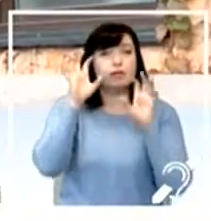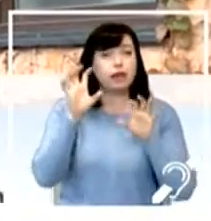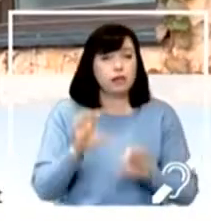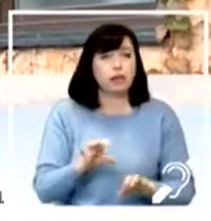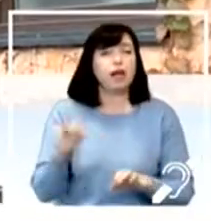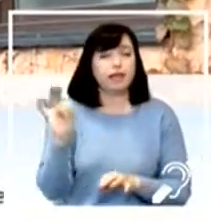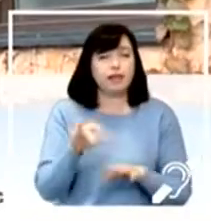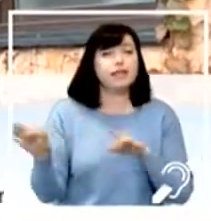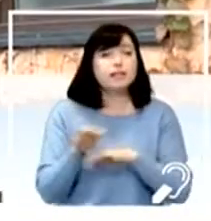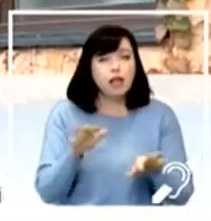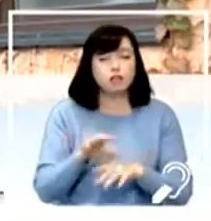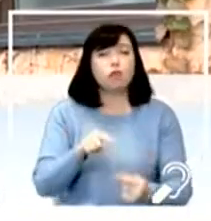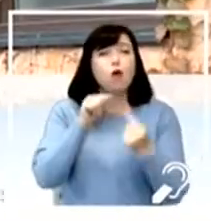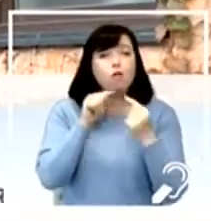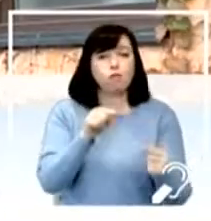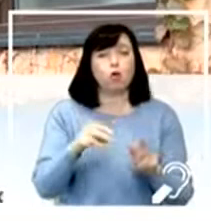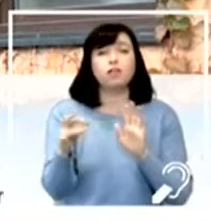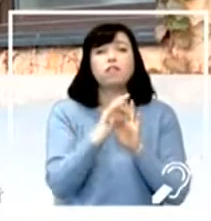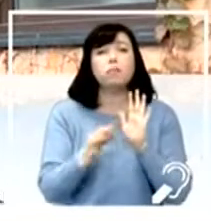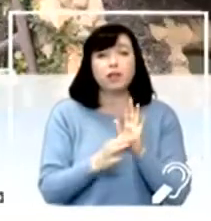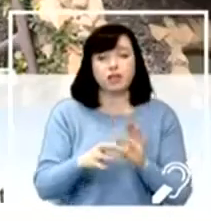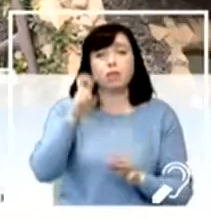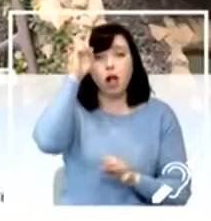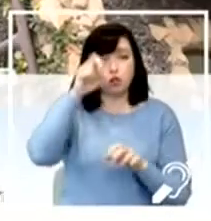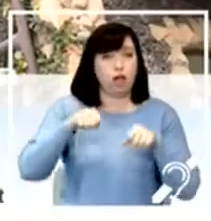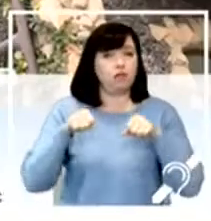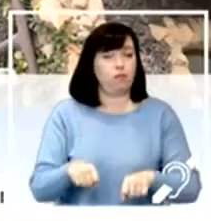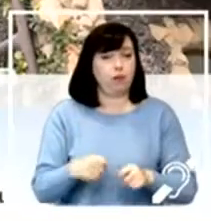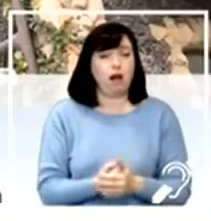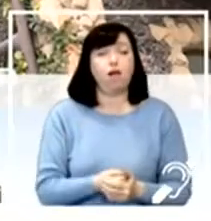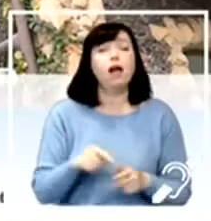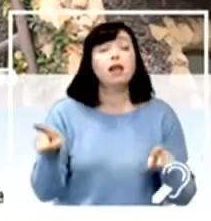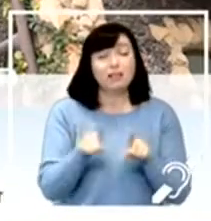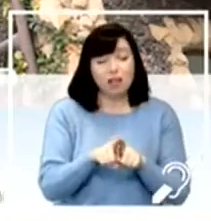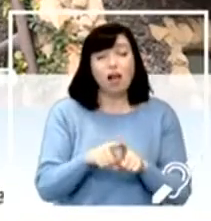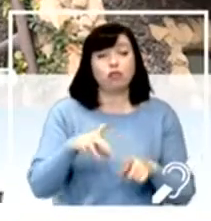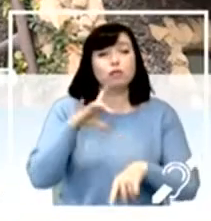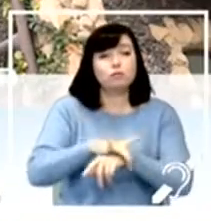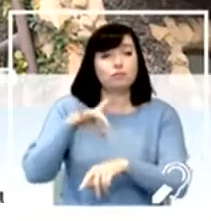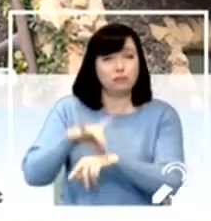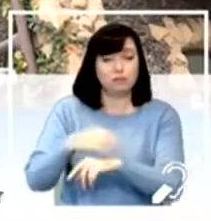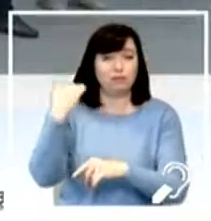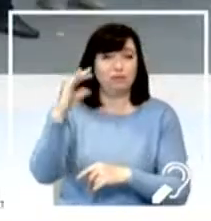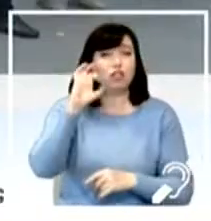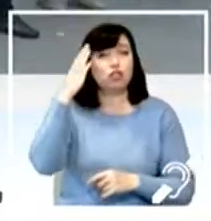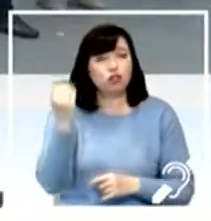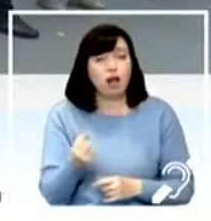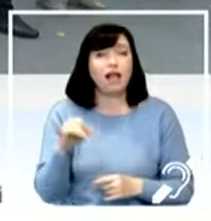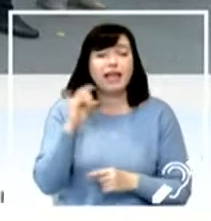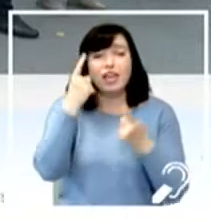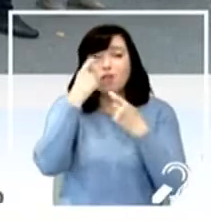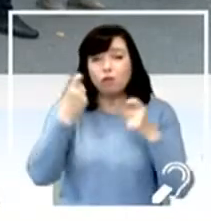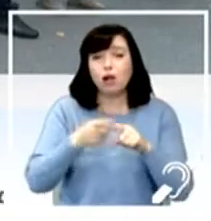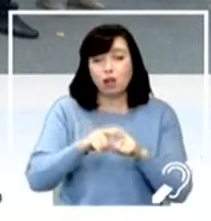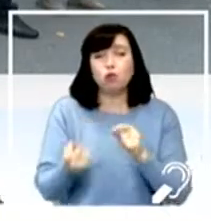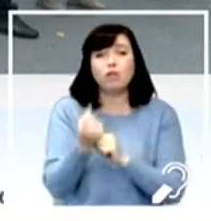să acționeze împotriva principiilor statului de drept. De asemenea, constatările autorităților din SUA, dar și informațiile care au apărut